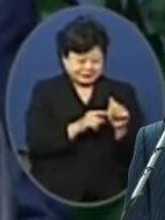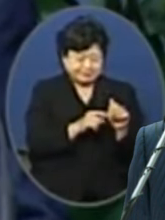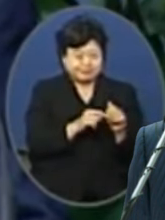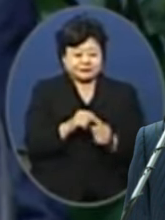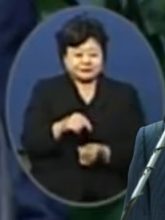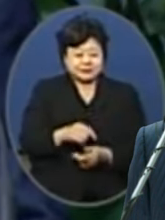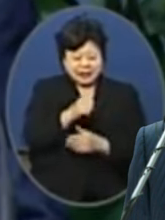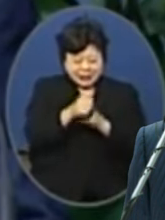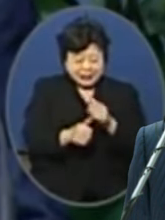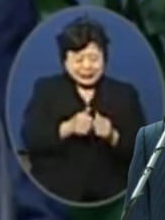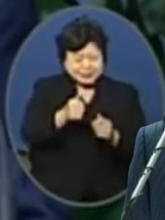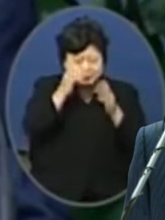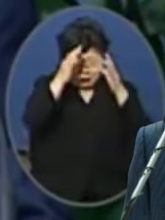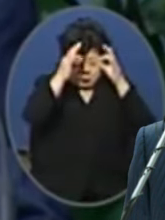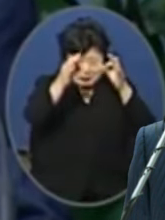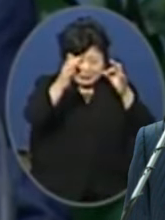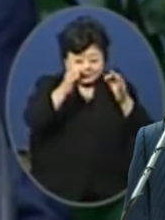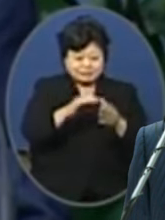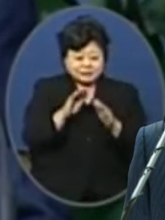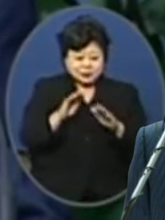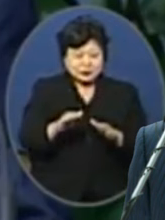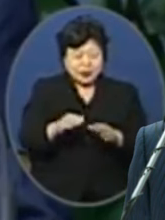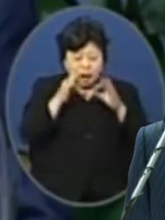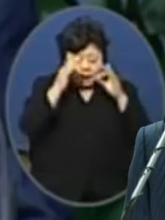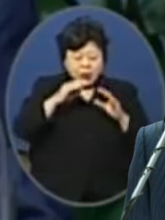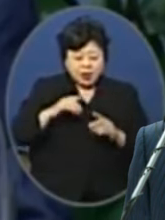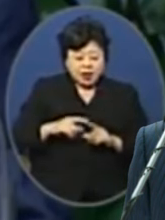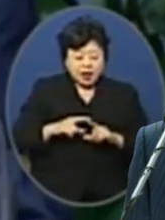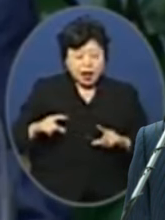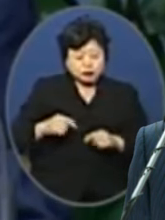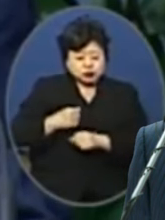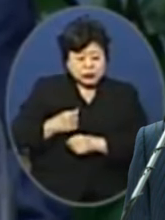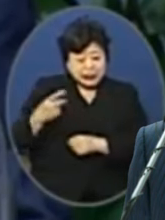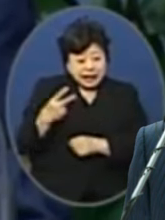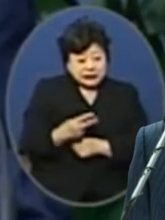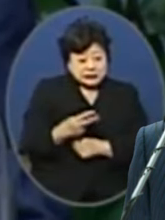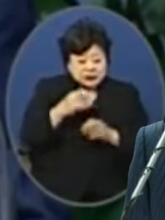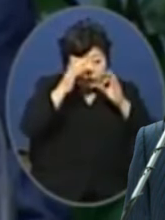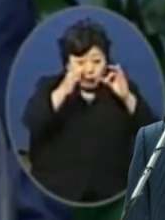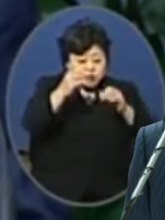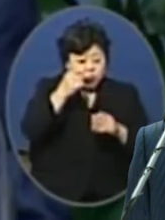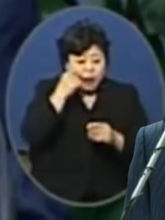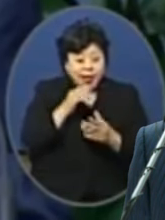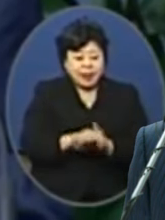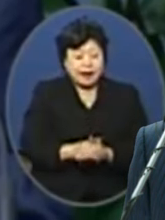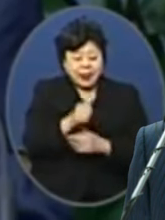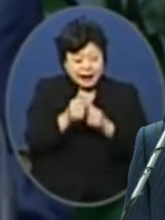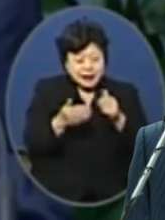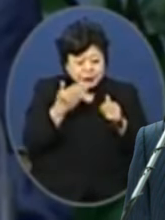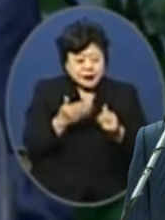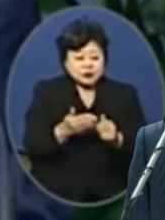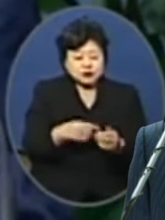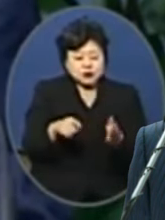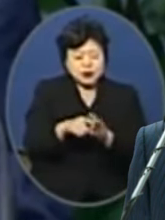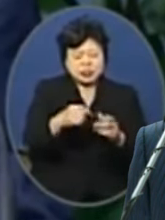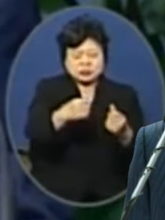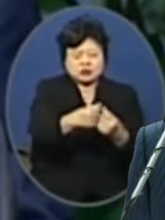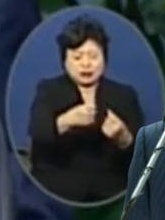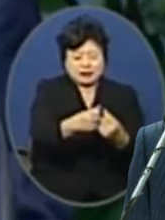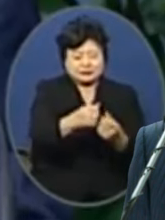서서 우리 하나님을 바라보자 오늘 내가 본이 애굽 군대를 다시는 안 볼 것이다 하나님이 우리를 위해